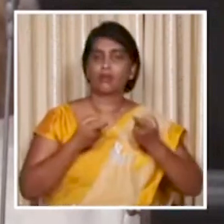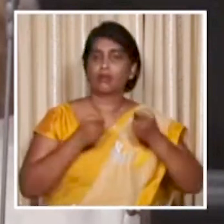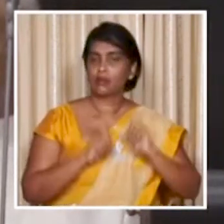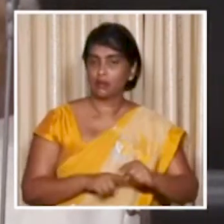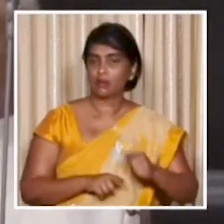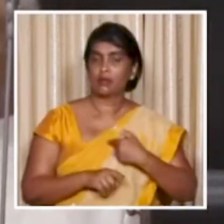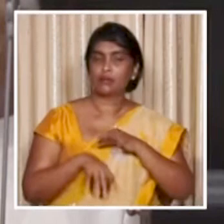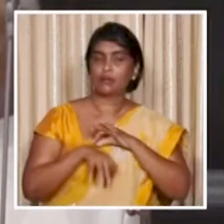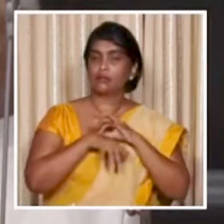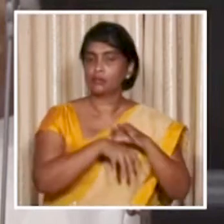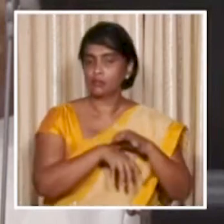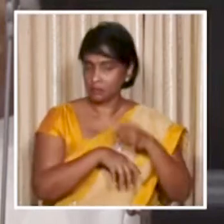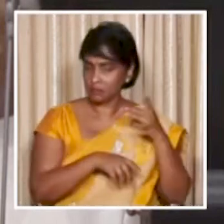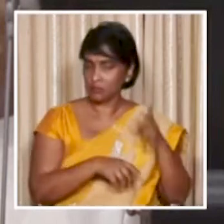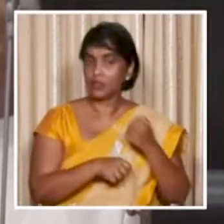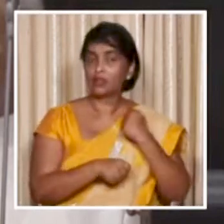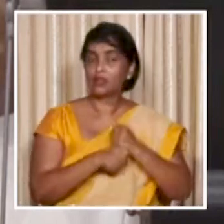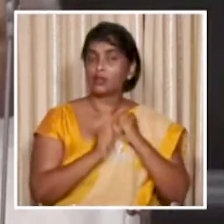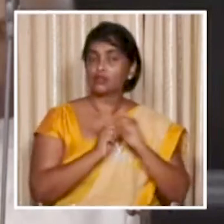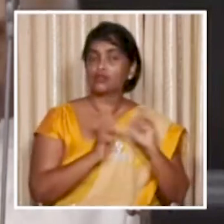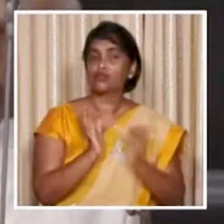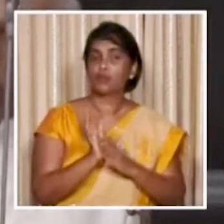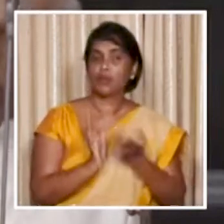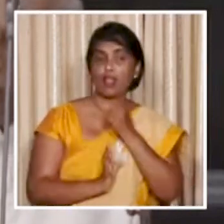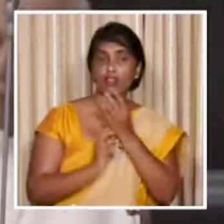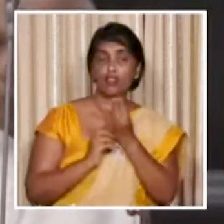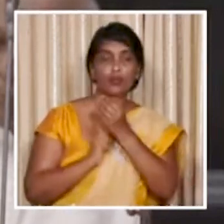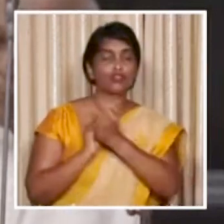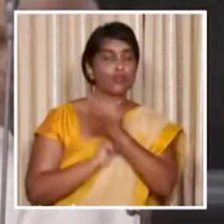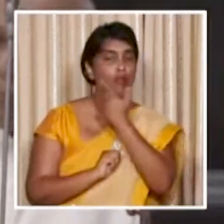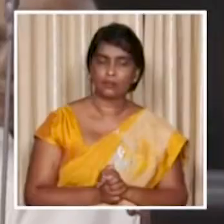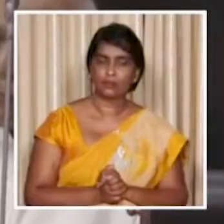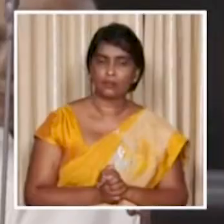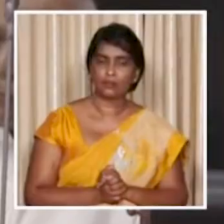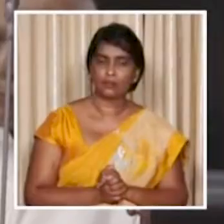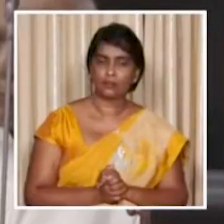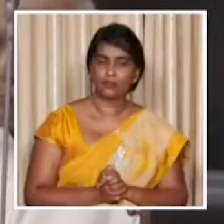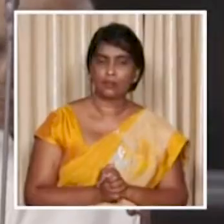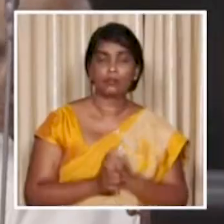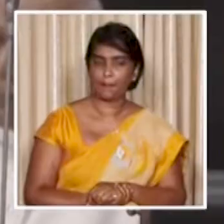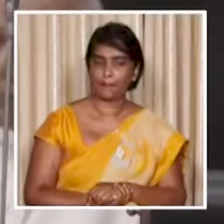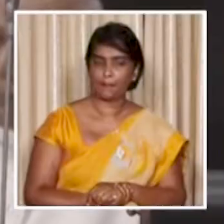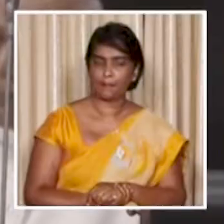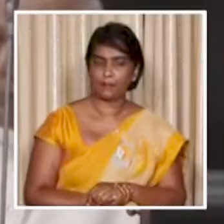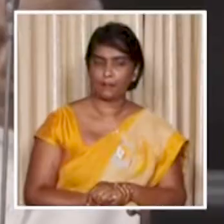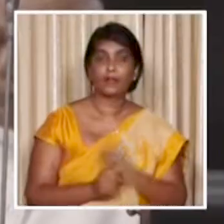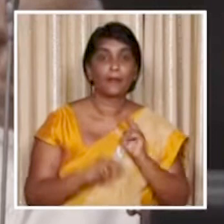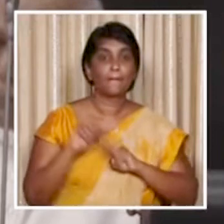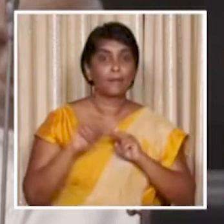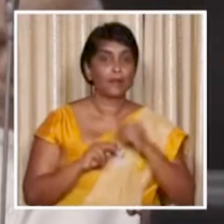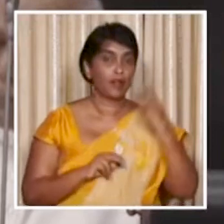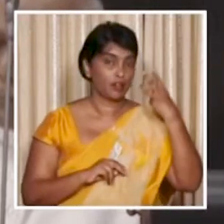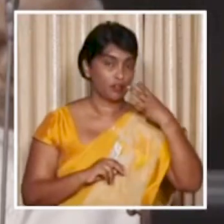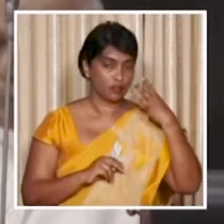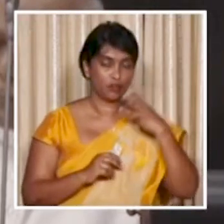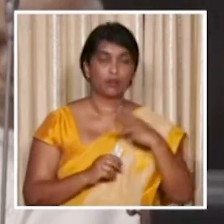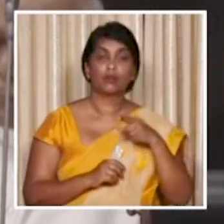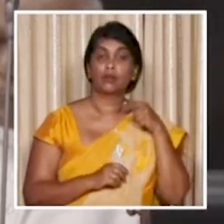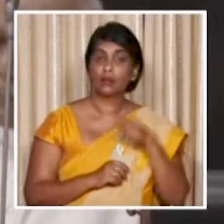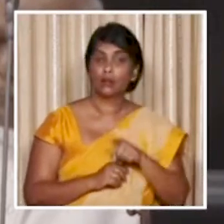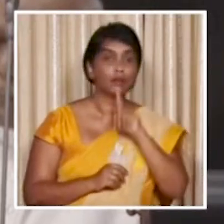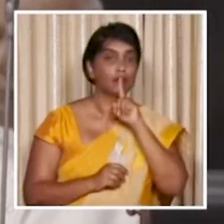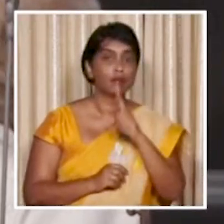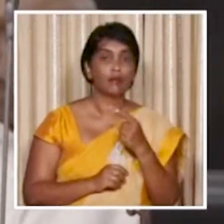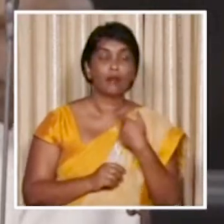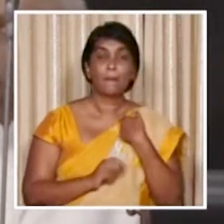ආව ගෙනිහිල්ලා රාජ්‍ය සේවා කොමිසමෙන් දඬුවම් කළා සේවයෙන් අයින් කරන්න පුළුවන්. සභාපතිතුමා ඇව්වා. පෙබ්‍රවාරි 3 වෙනිදා. ඒකවත්